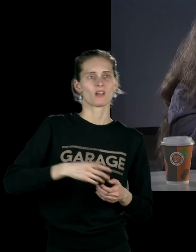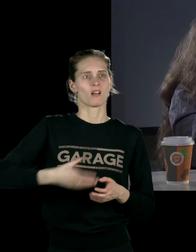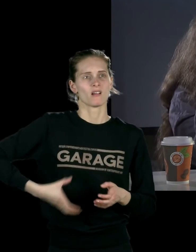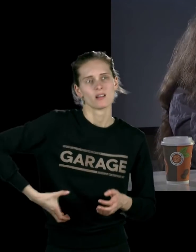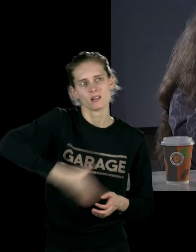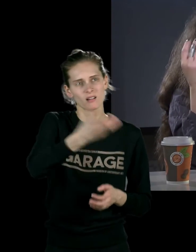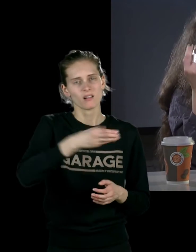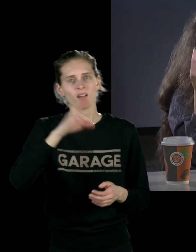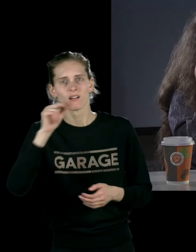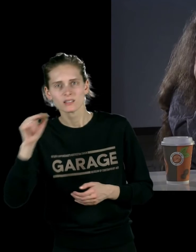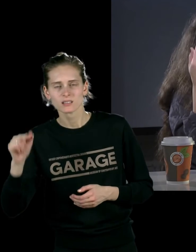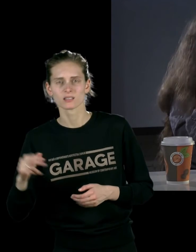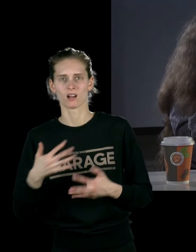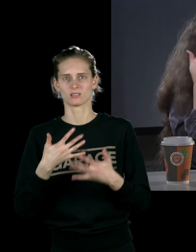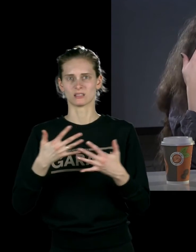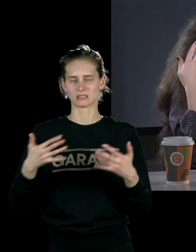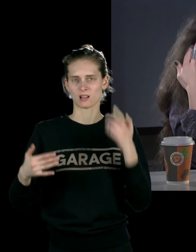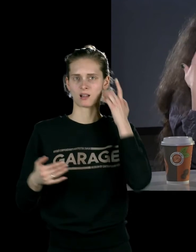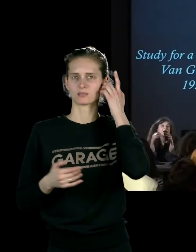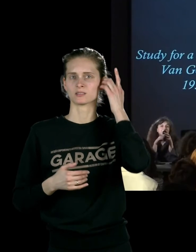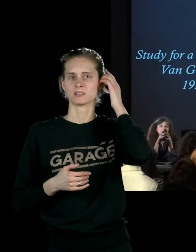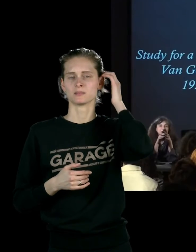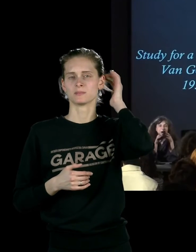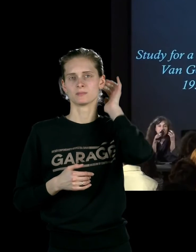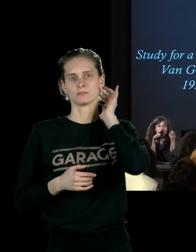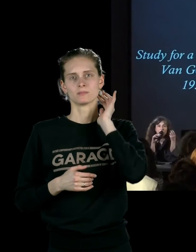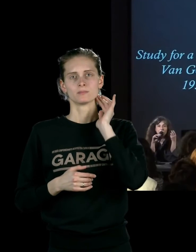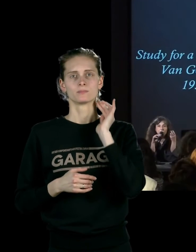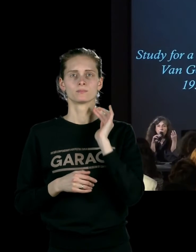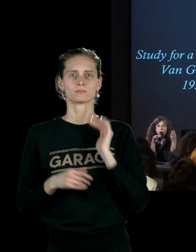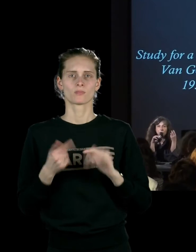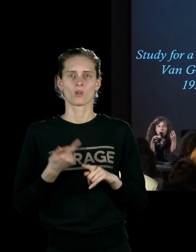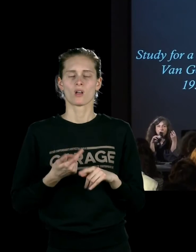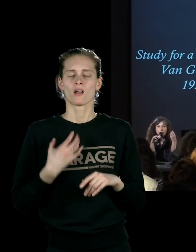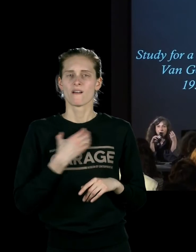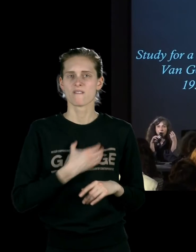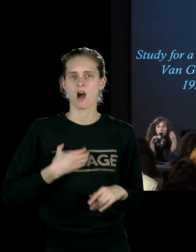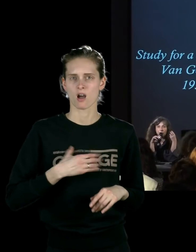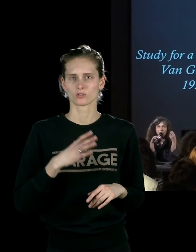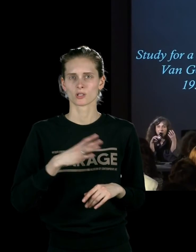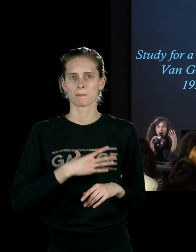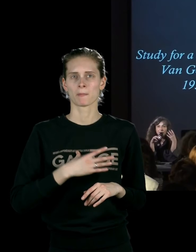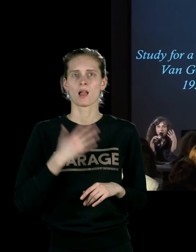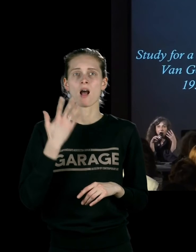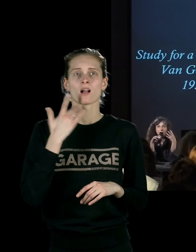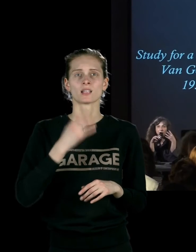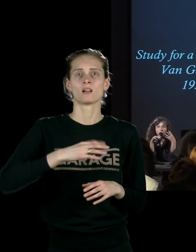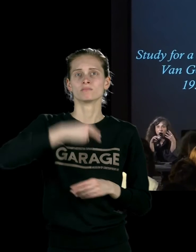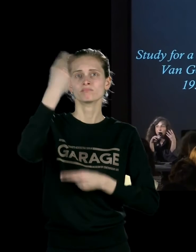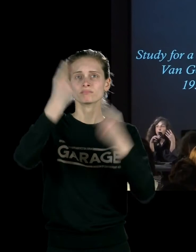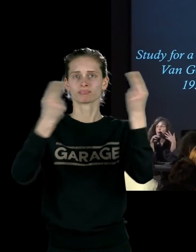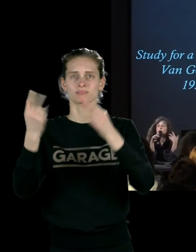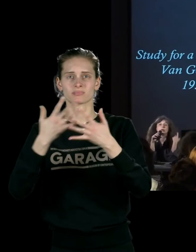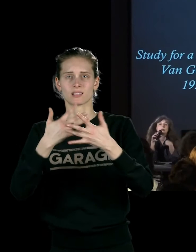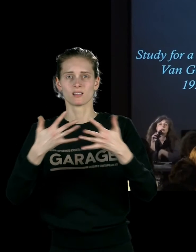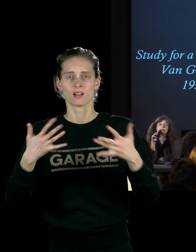краску в холст, так как это делали абстрактные экспрессионисты. Тоже для него было очень важно, что то изображение, которое появляется, в конце концов,